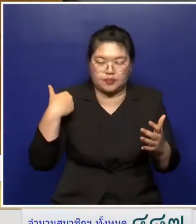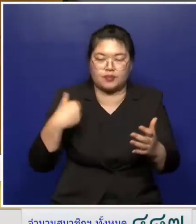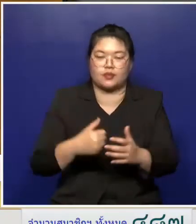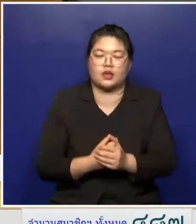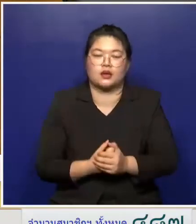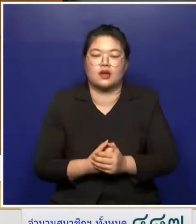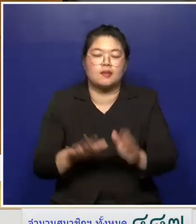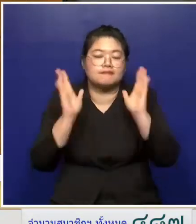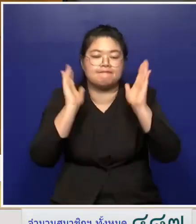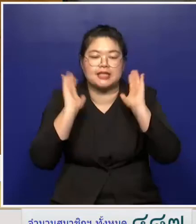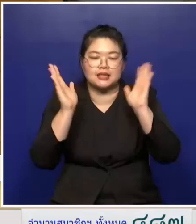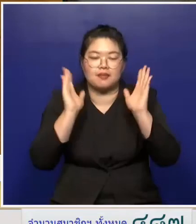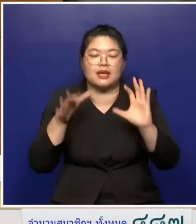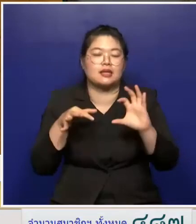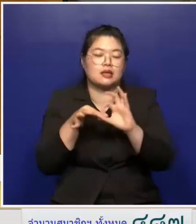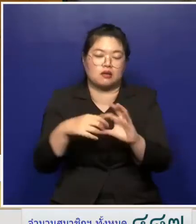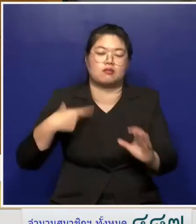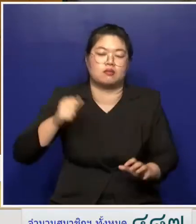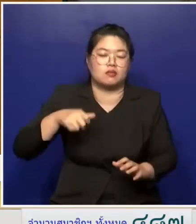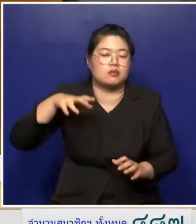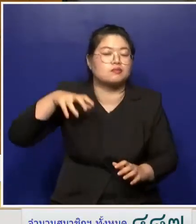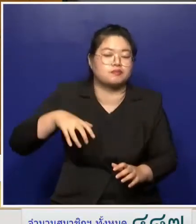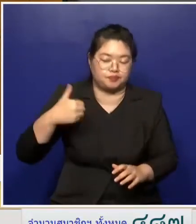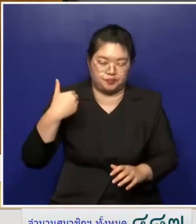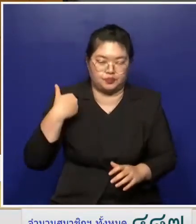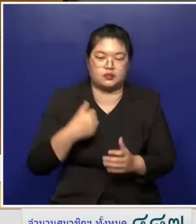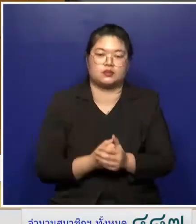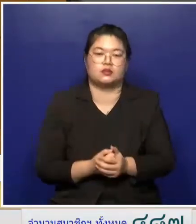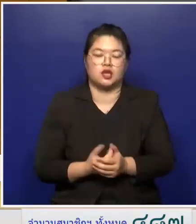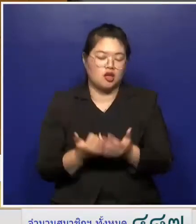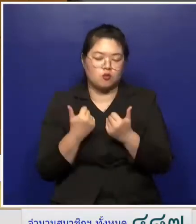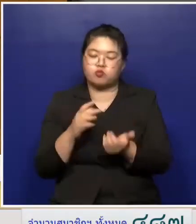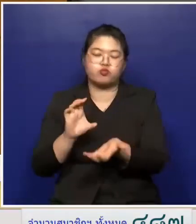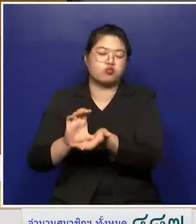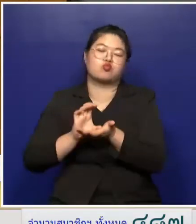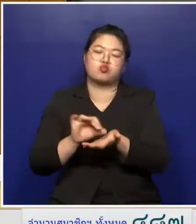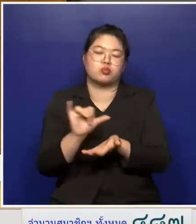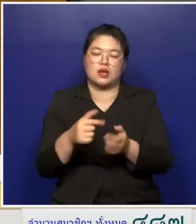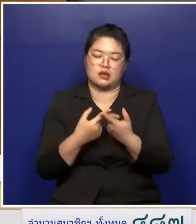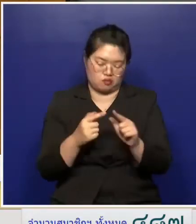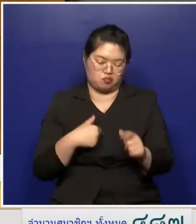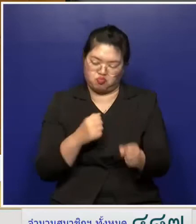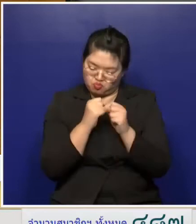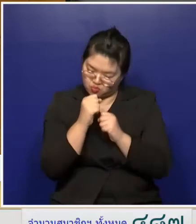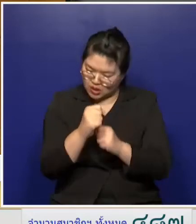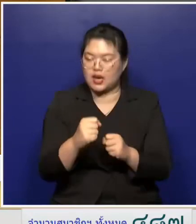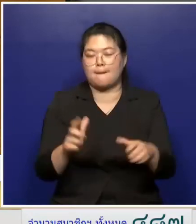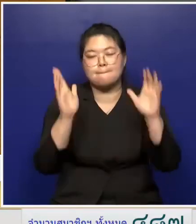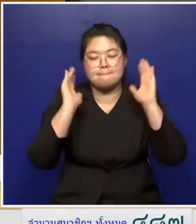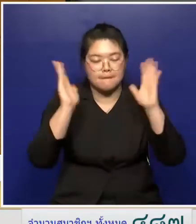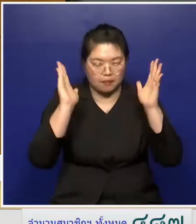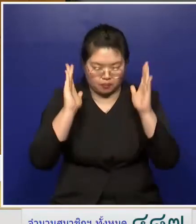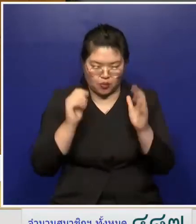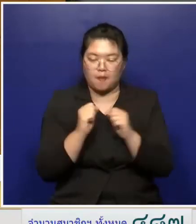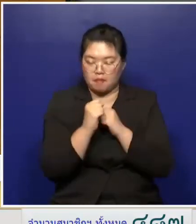นำเรียนใหเหนว่านความพยายามที่ในภาวะที่ไม่มงบมาแตเรากพยายามสรางเครองไ่ต่ๆ เหล่านี้ใหเกิดปนให้มากที่สุด